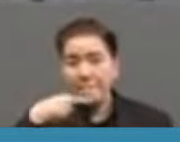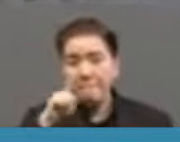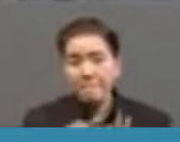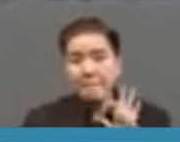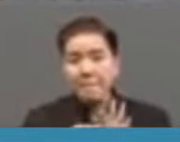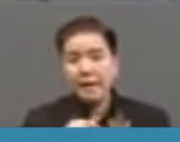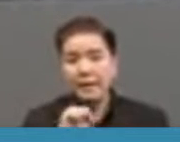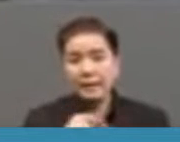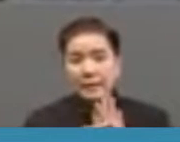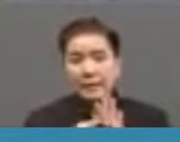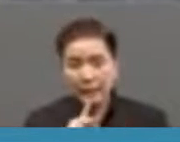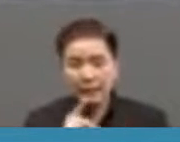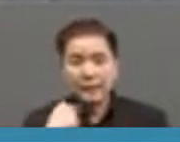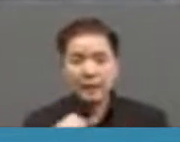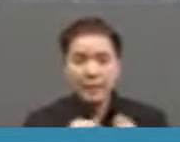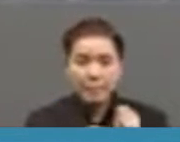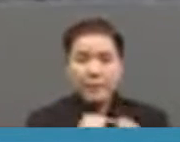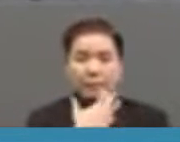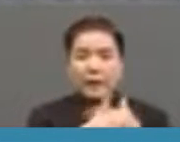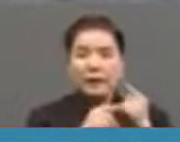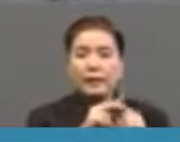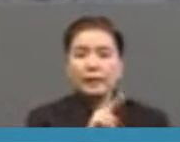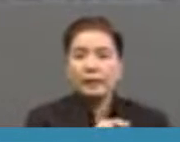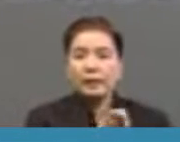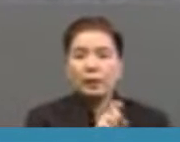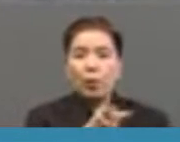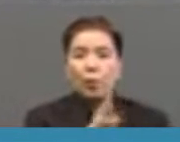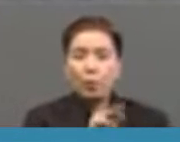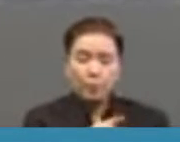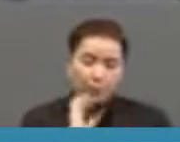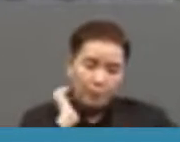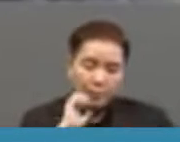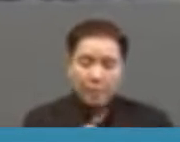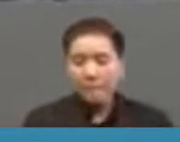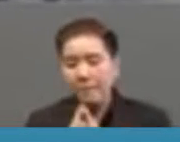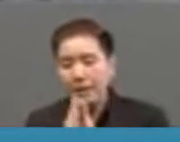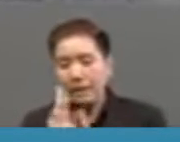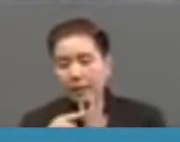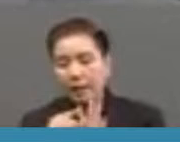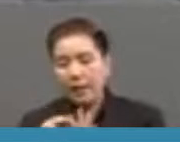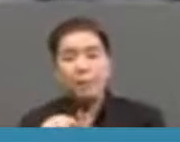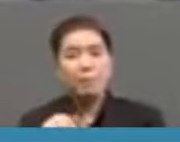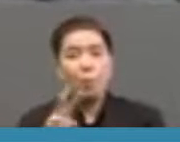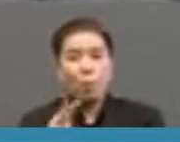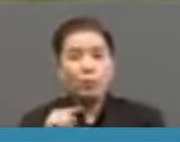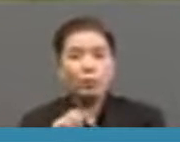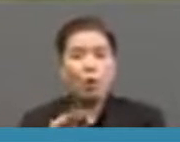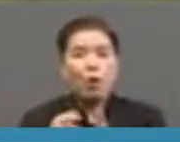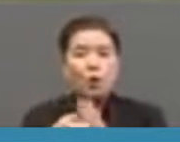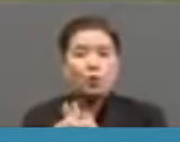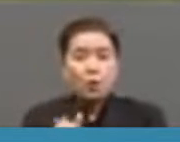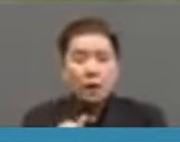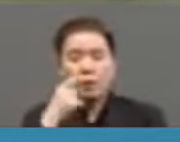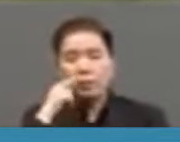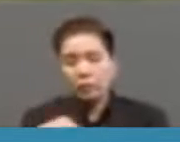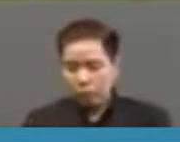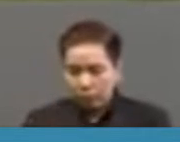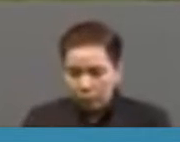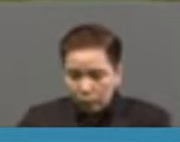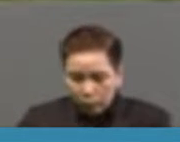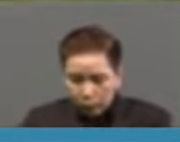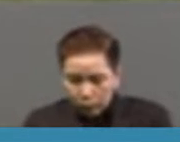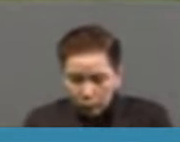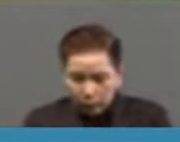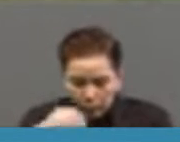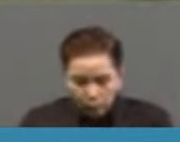ต่างๆในฝั่งของตะวันออกเนี่ยก็จะมีระบบสูบน้ำสูบออกไปนะครับ ส่วนการแจ้งเตือนภัยประชาชนในพื้นที่เสี่ยงนางสาวทิพ